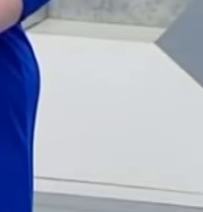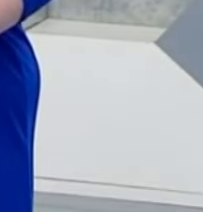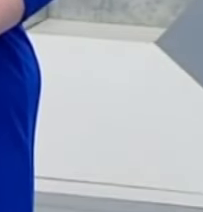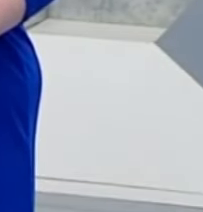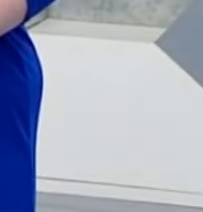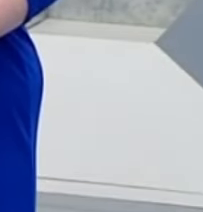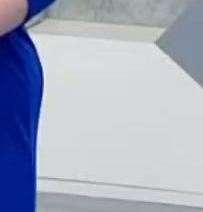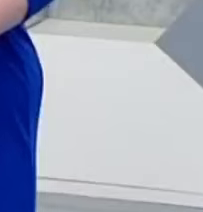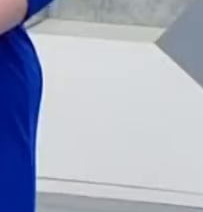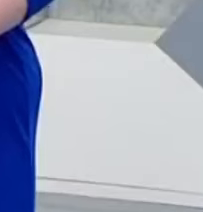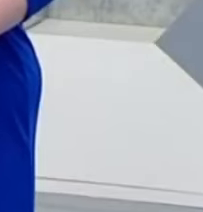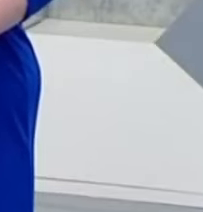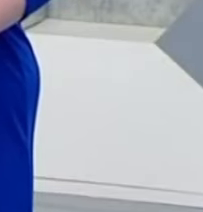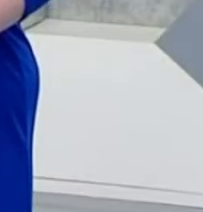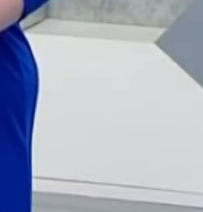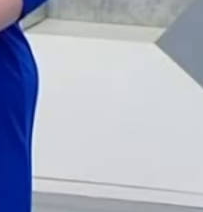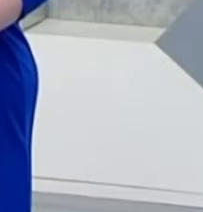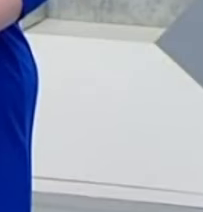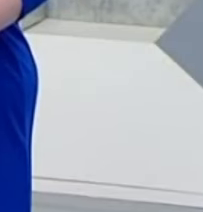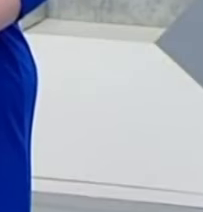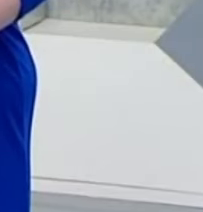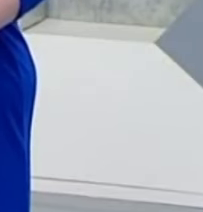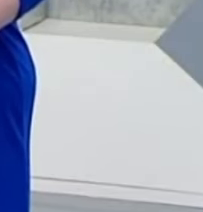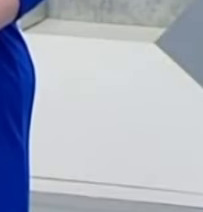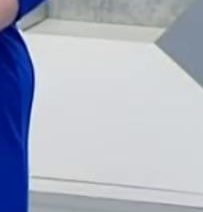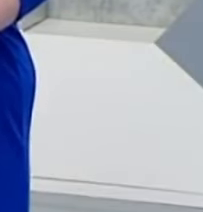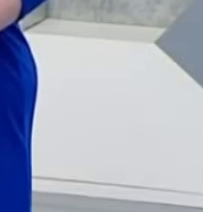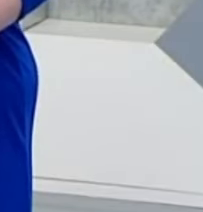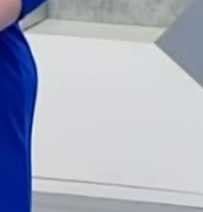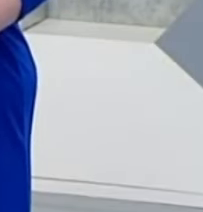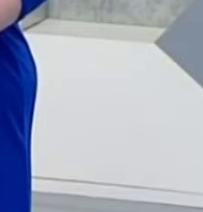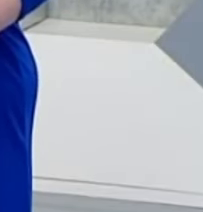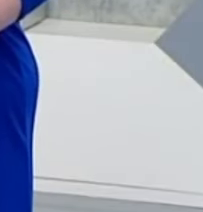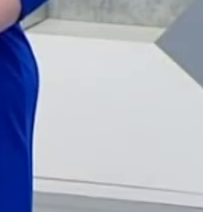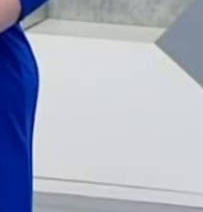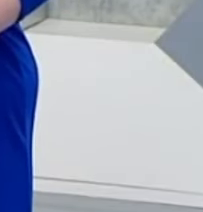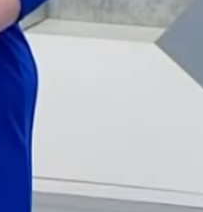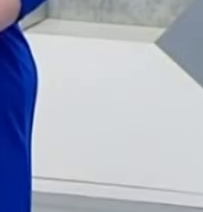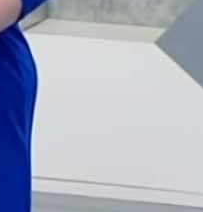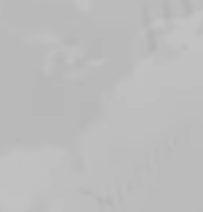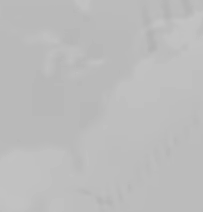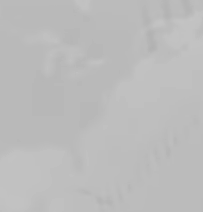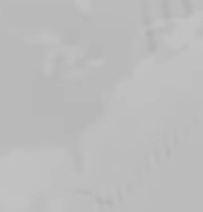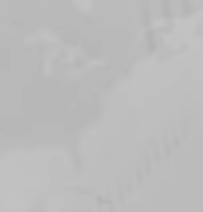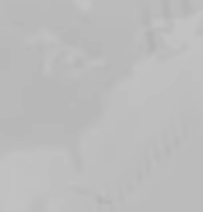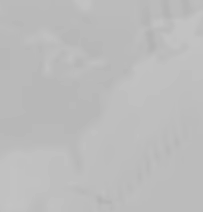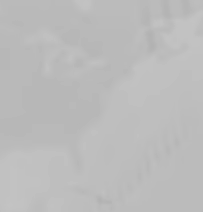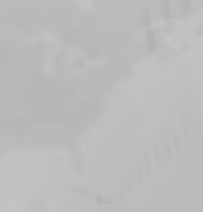GMA Pinoy TV at sa www.gmanews.tv.